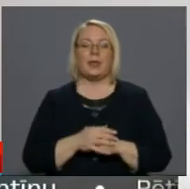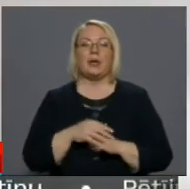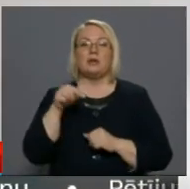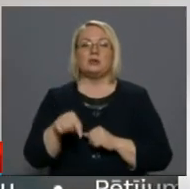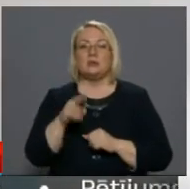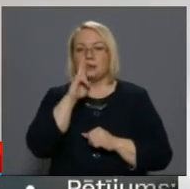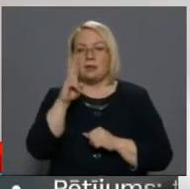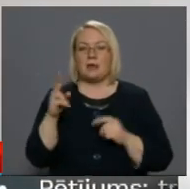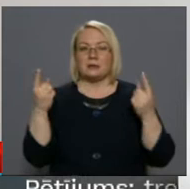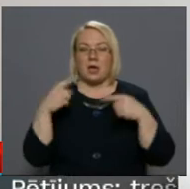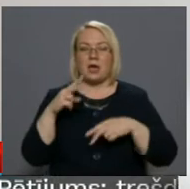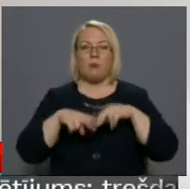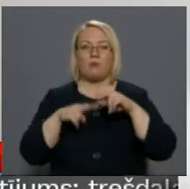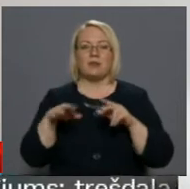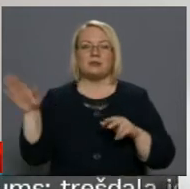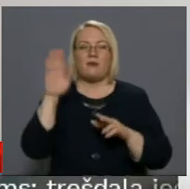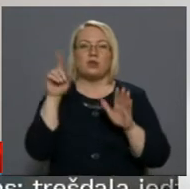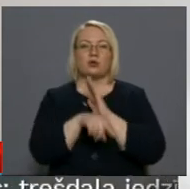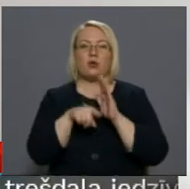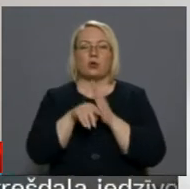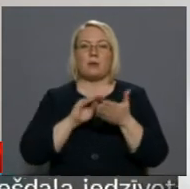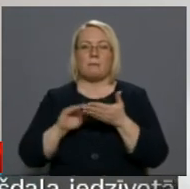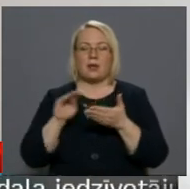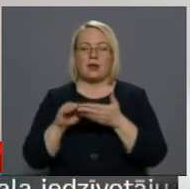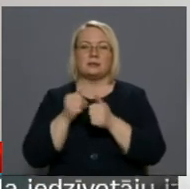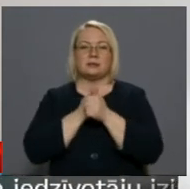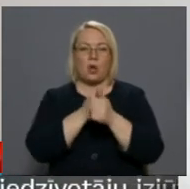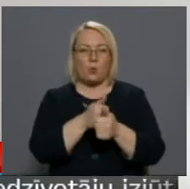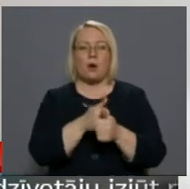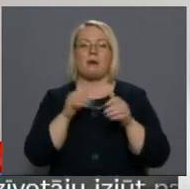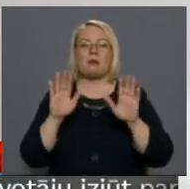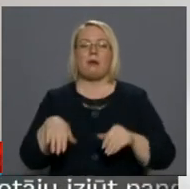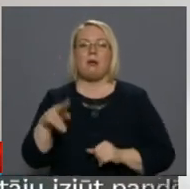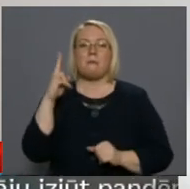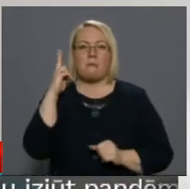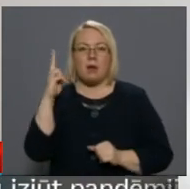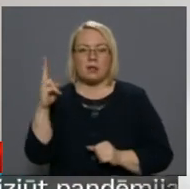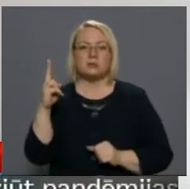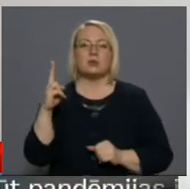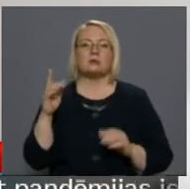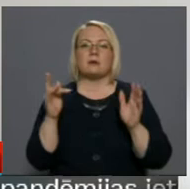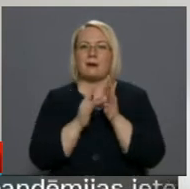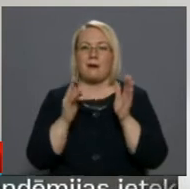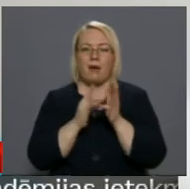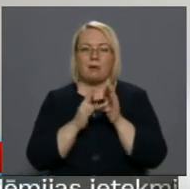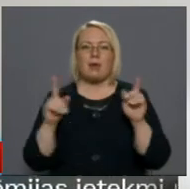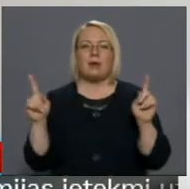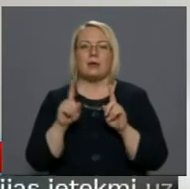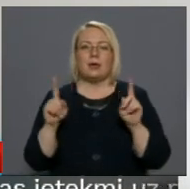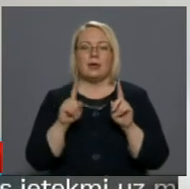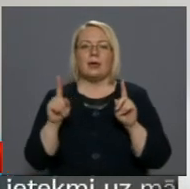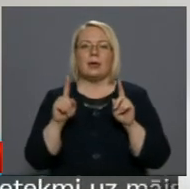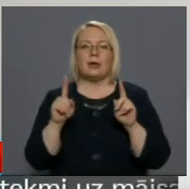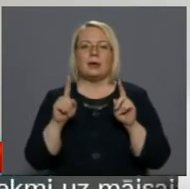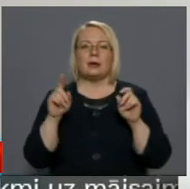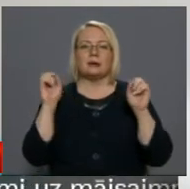laikā Būvniecības valsts kontroles birojas veic apsekojumu, lai pārliecinātos par to, kāda ir šī te svaigās